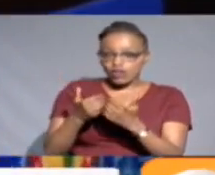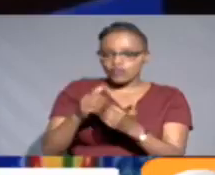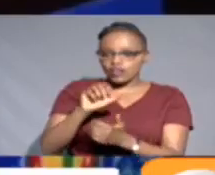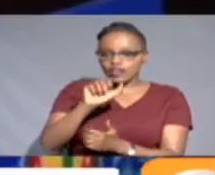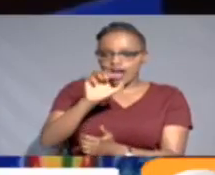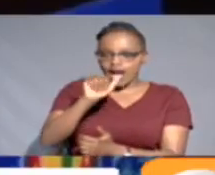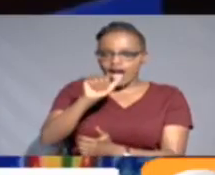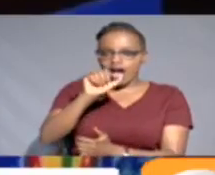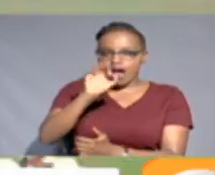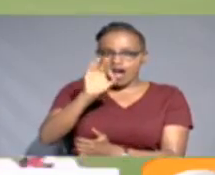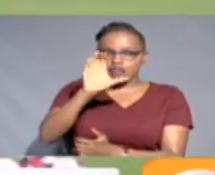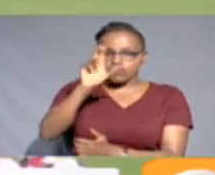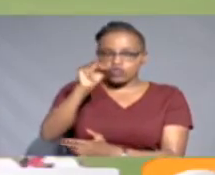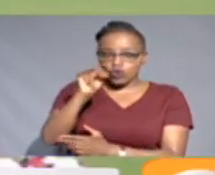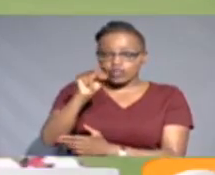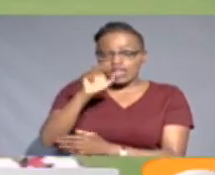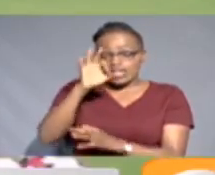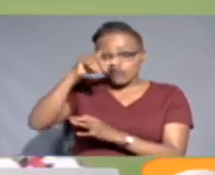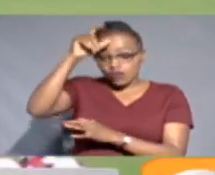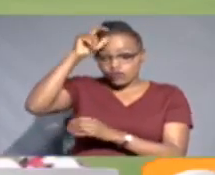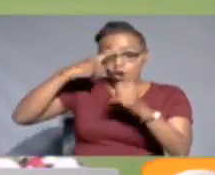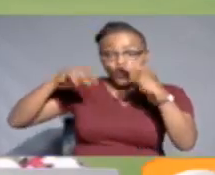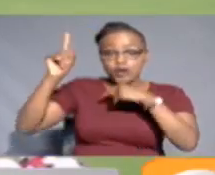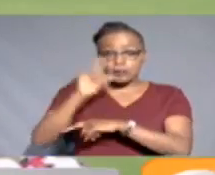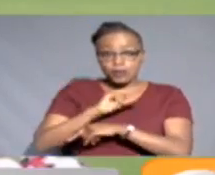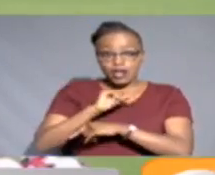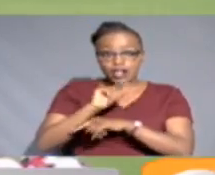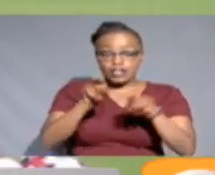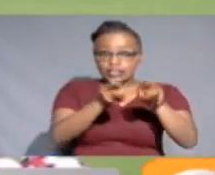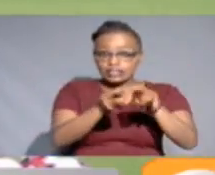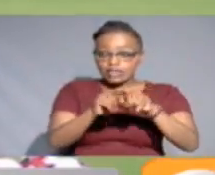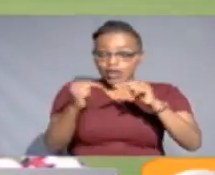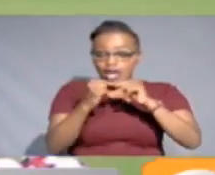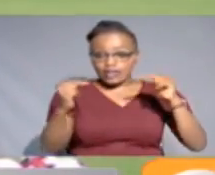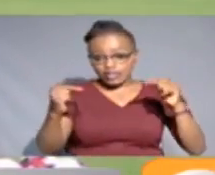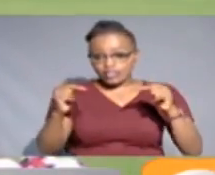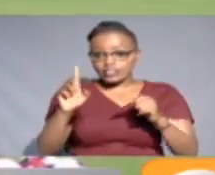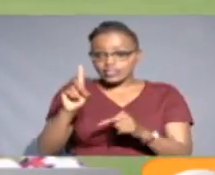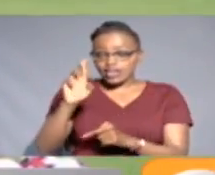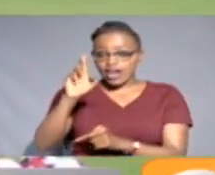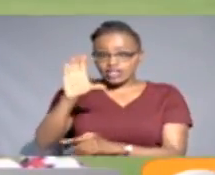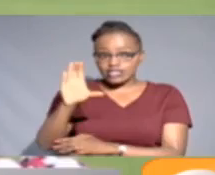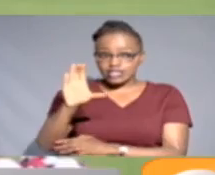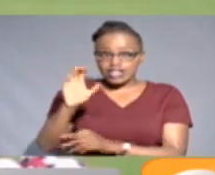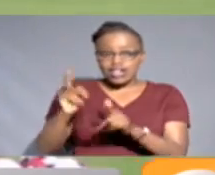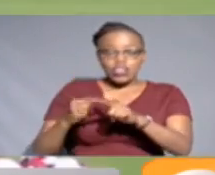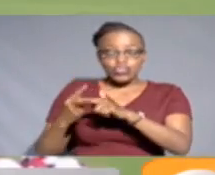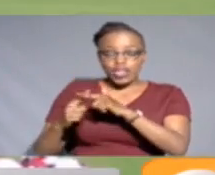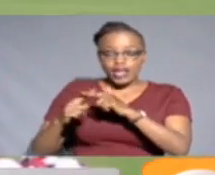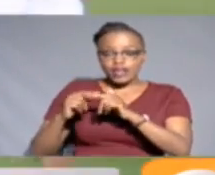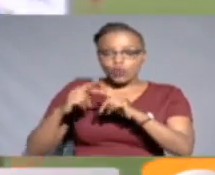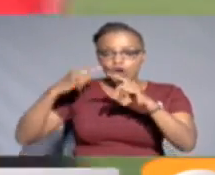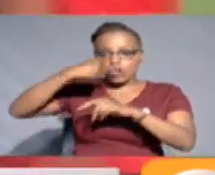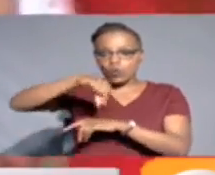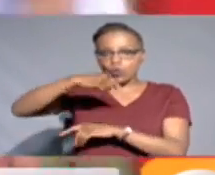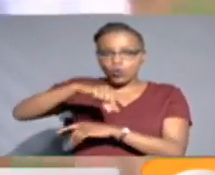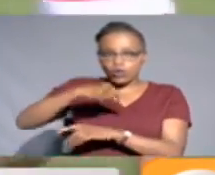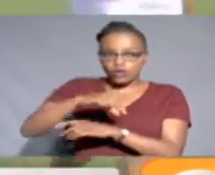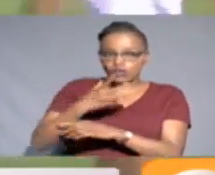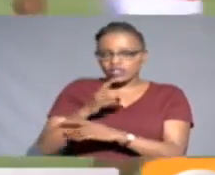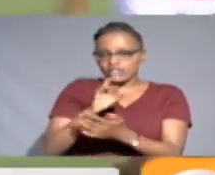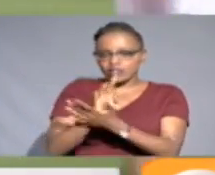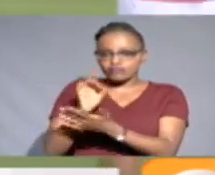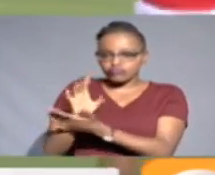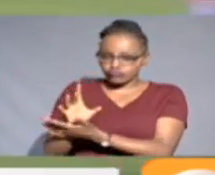bara Afrika. Ikiwa Misri itavuna ushindi dhidi ya the Leopards, basi wataweza kufuzu katika awamu ya mchujo.